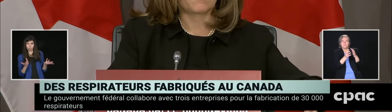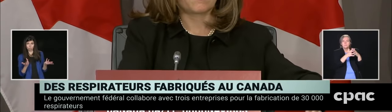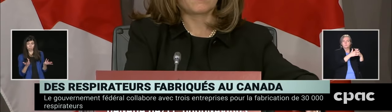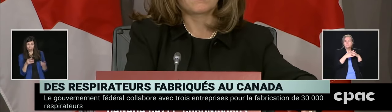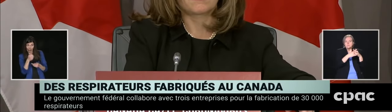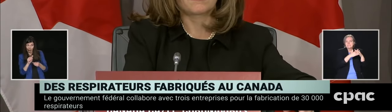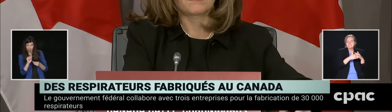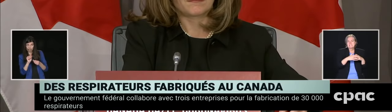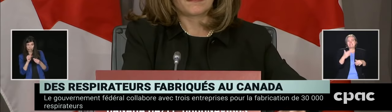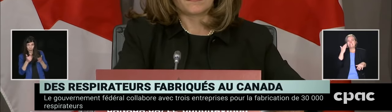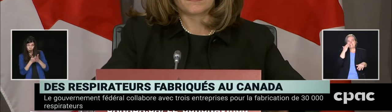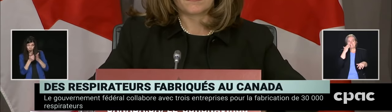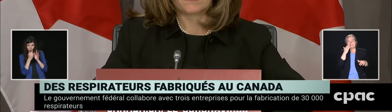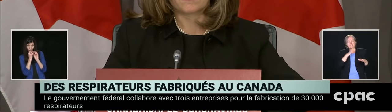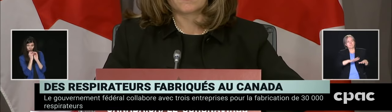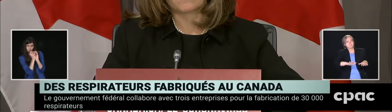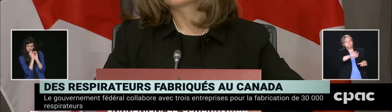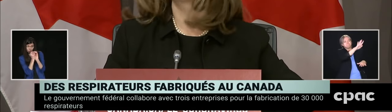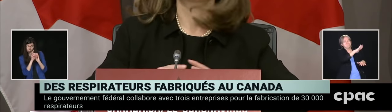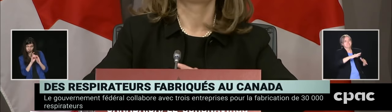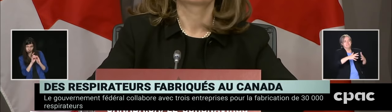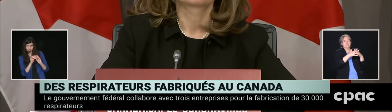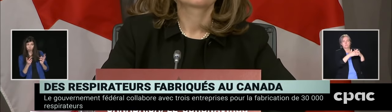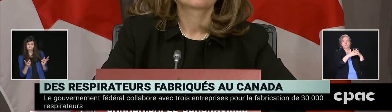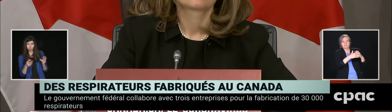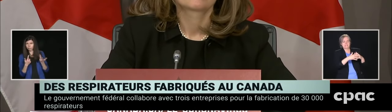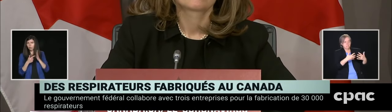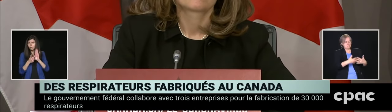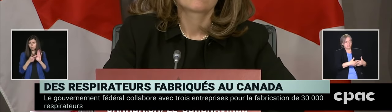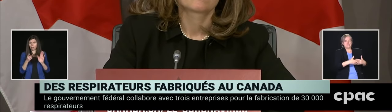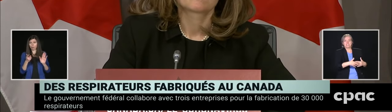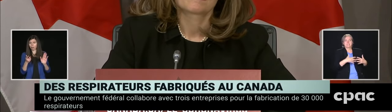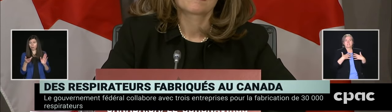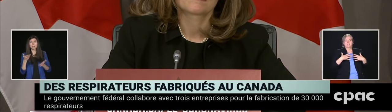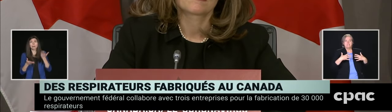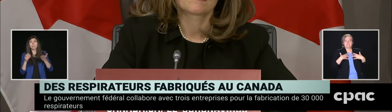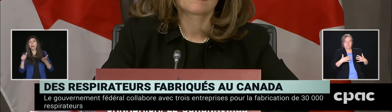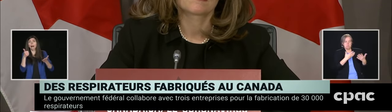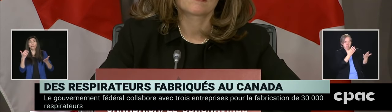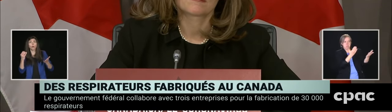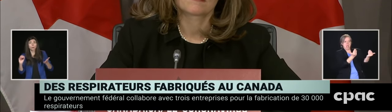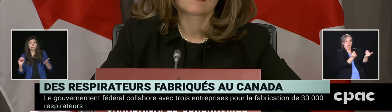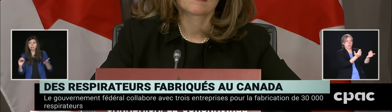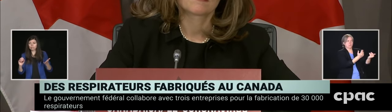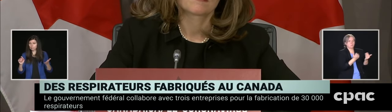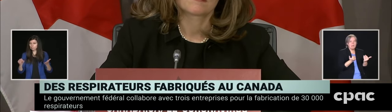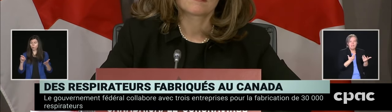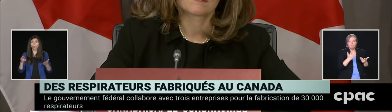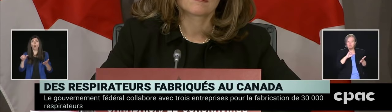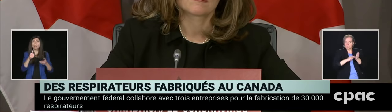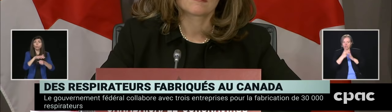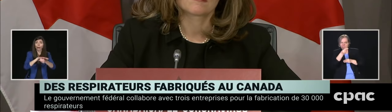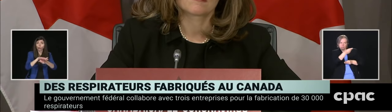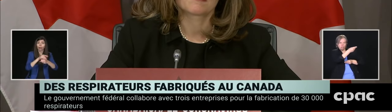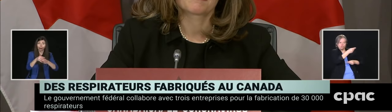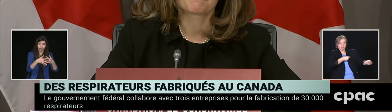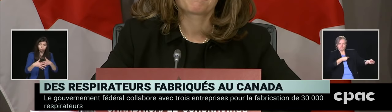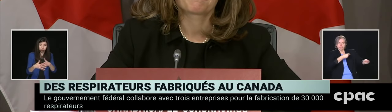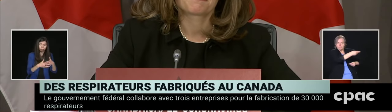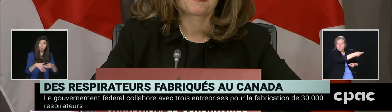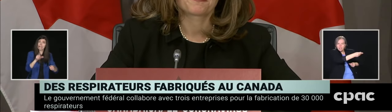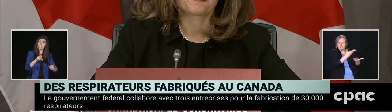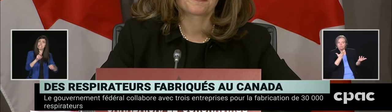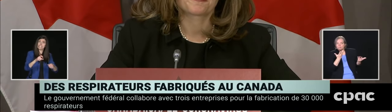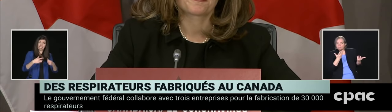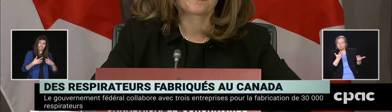ces respirateurs. Est-ce qu'il y a du donnant-donnant? Est-ce que vous avez négocié? Est-ce qu'on est prêt à leur envoyer quelque chose pour